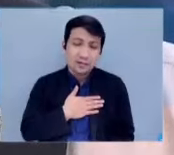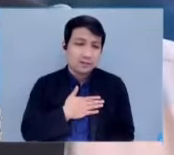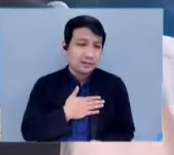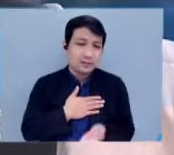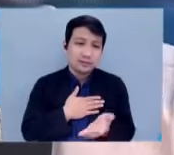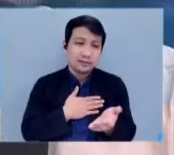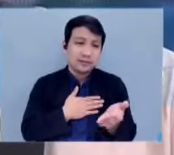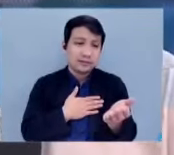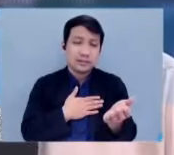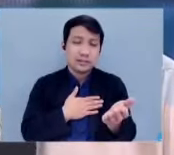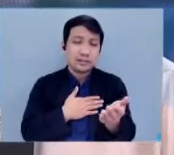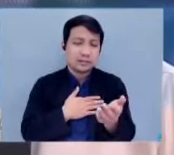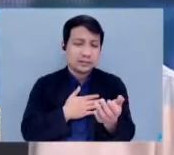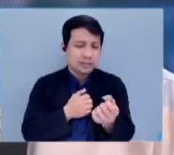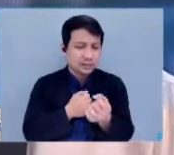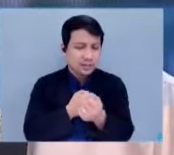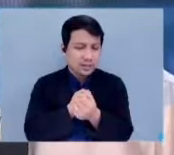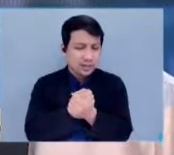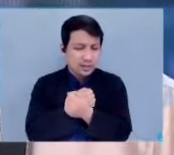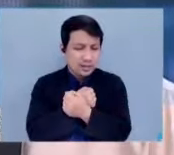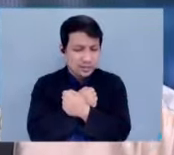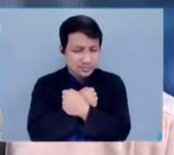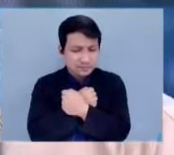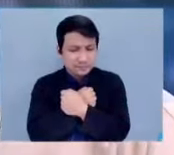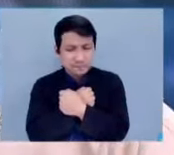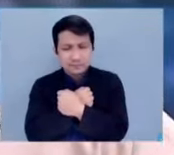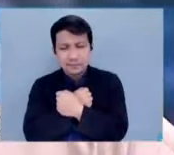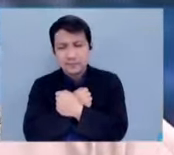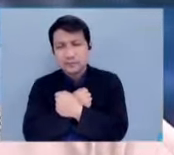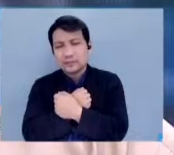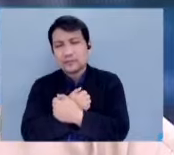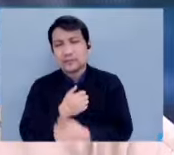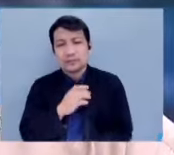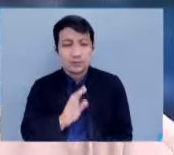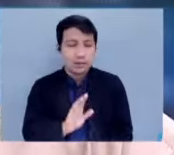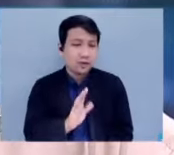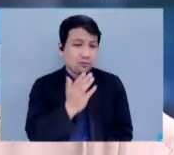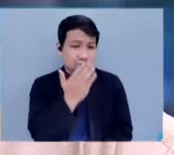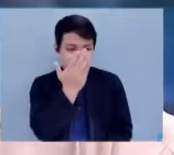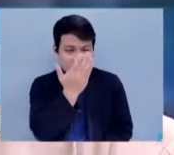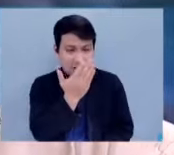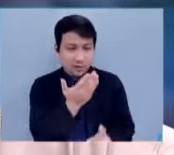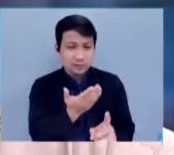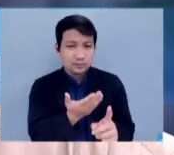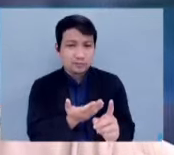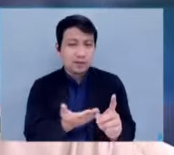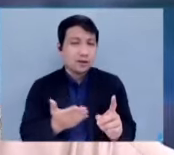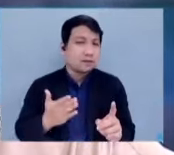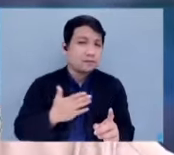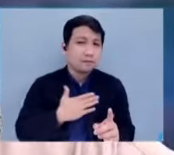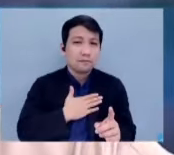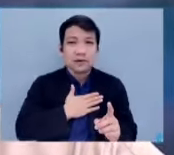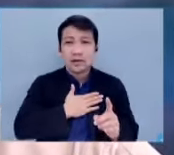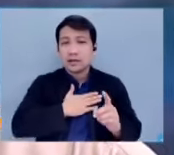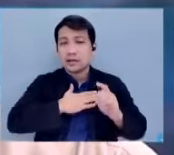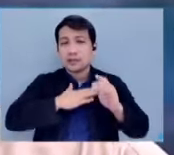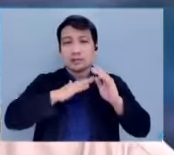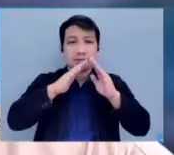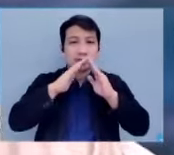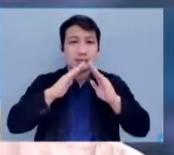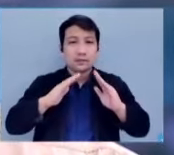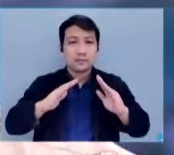aking sintay ikaw na ang Tal